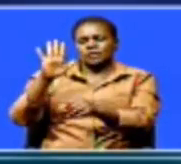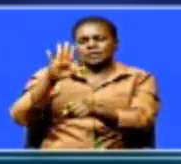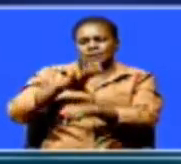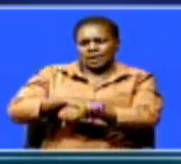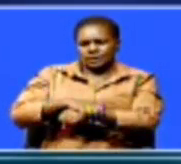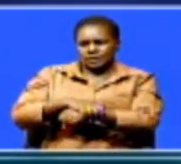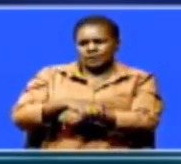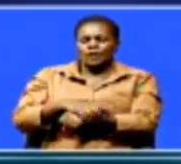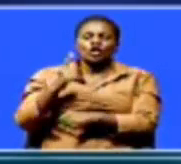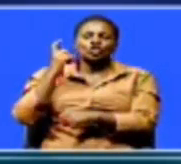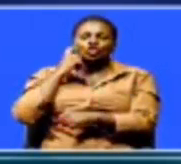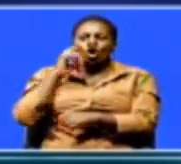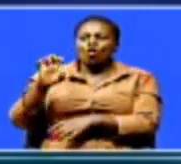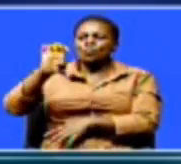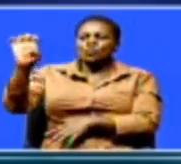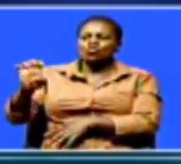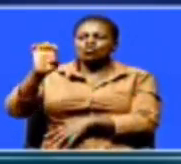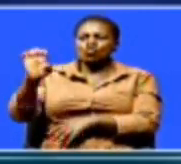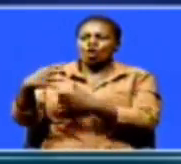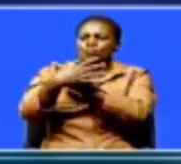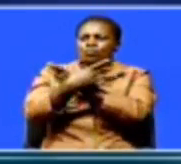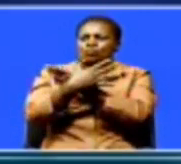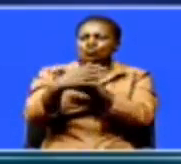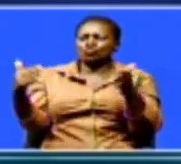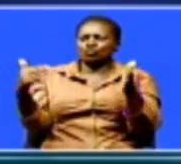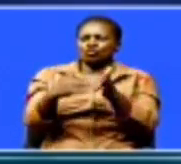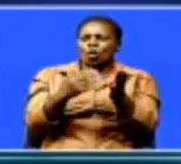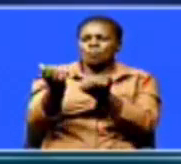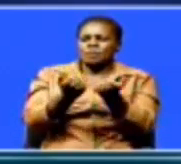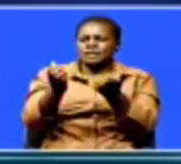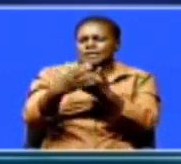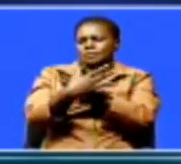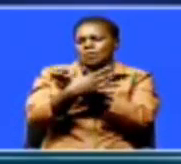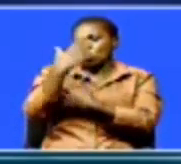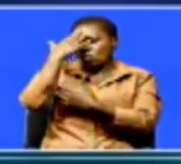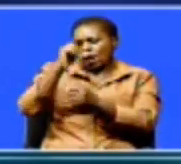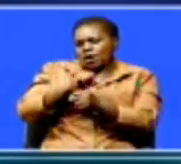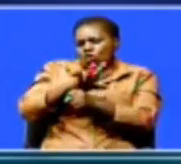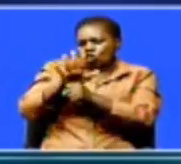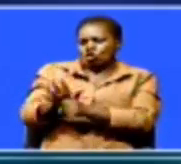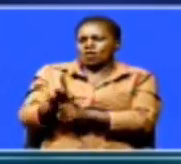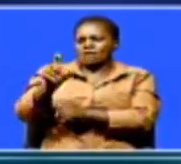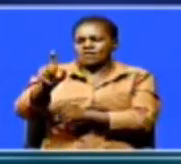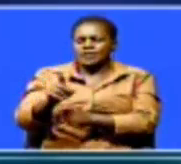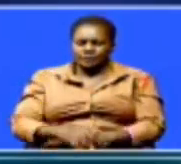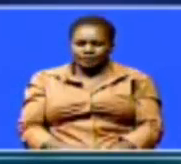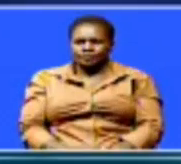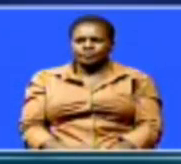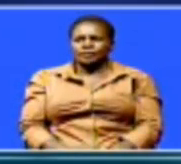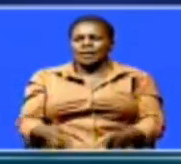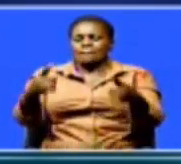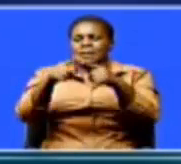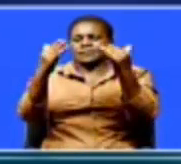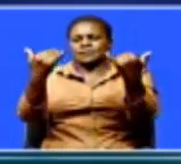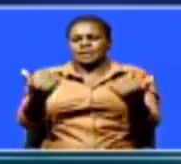baada ya maduka ya vipepeo Uingereza na Marekani kusitisha ununuzi wa vipepeo kutokana na kuzuka kwa virusi vya COVID-19. Hata